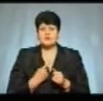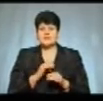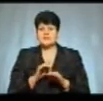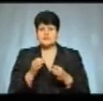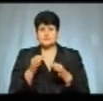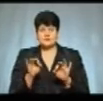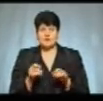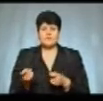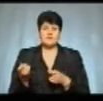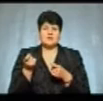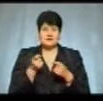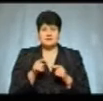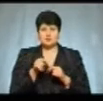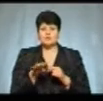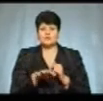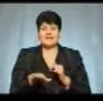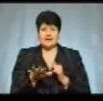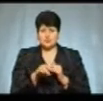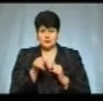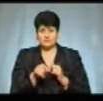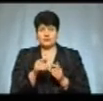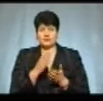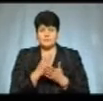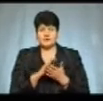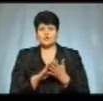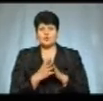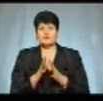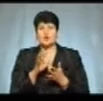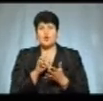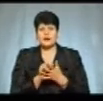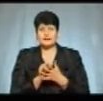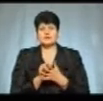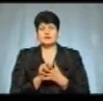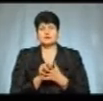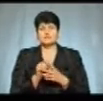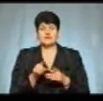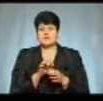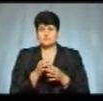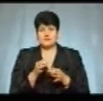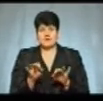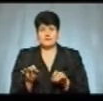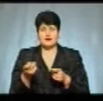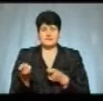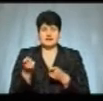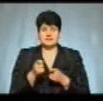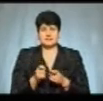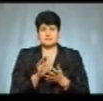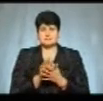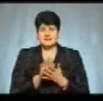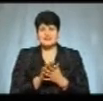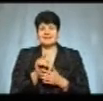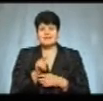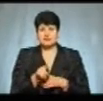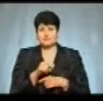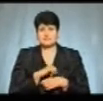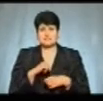допускав завезення на ту територію, на яку він має договір оренди майна, щоб він не допускав завезення відходів тих, що він